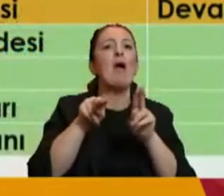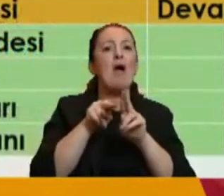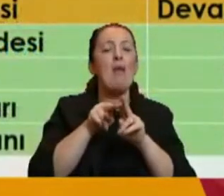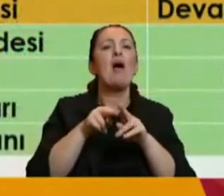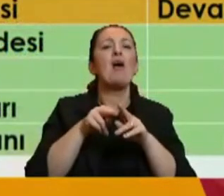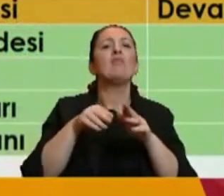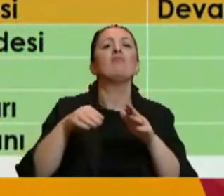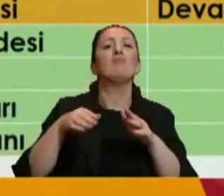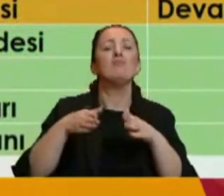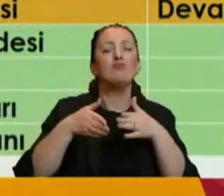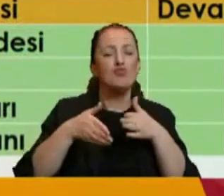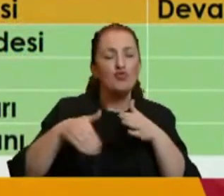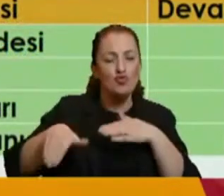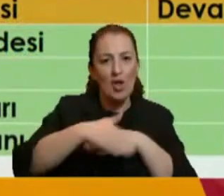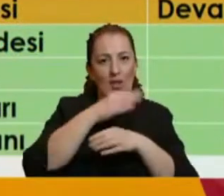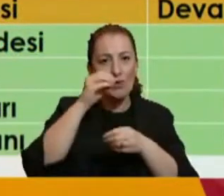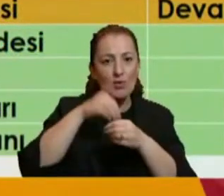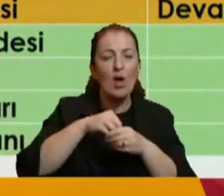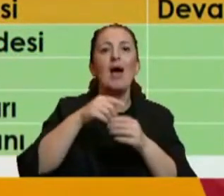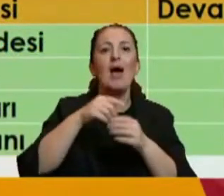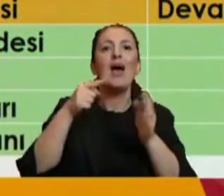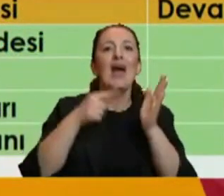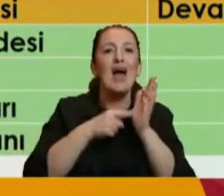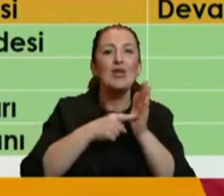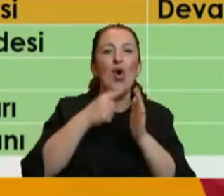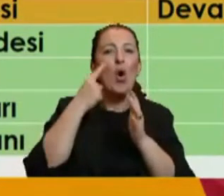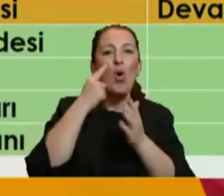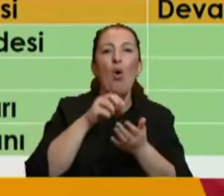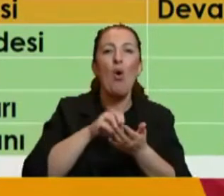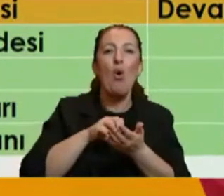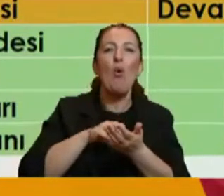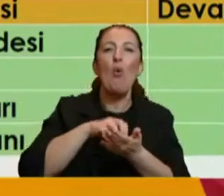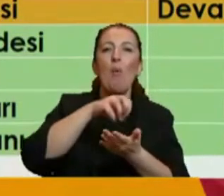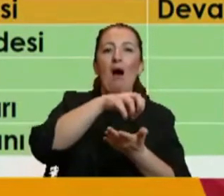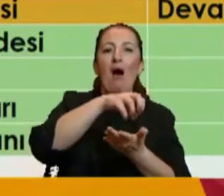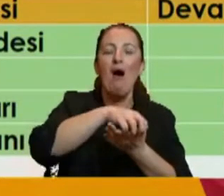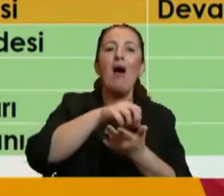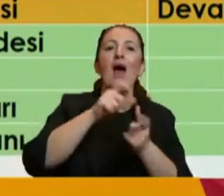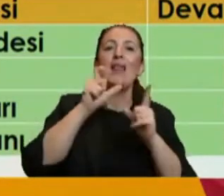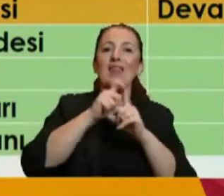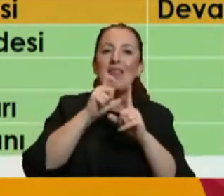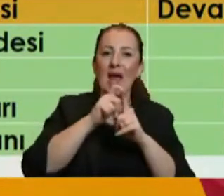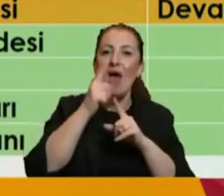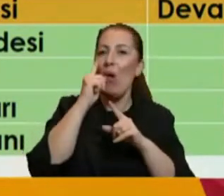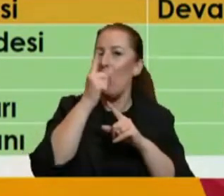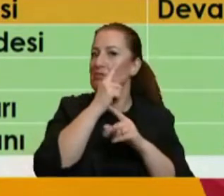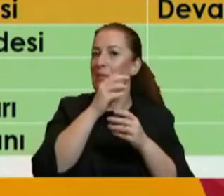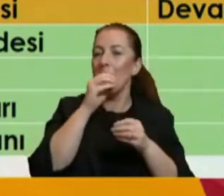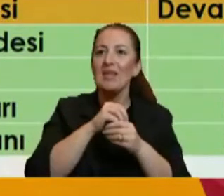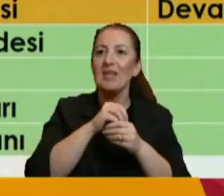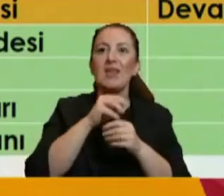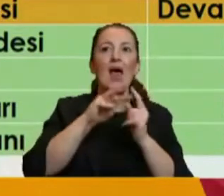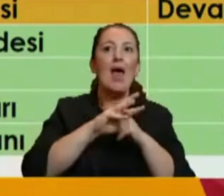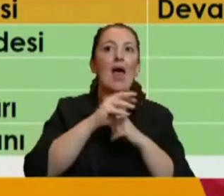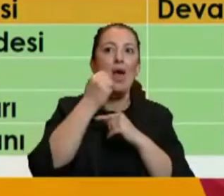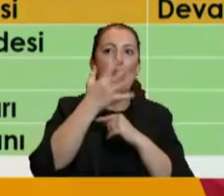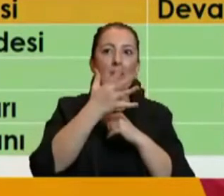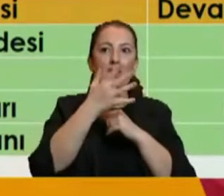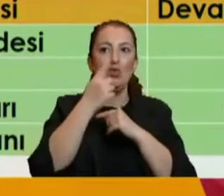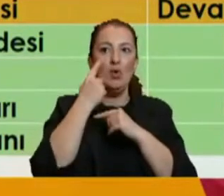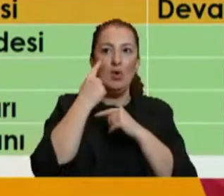bitti Kadıköy'de kurbağalıdere Göztepe Köprüsü bitti E5 geçişi Burası